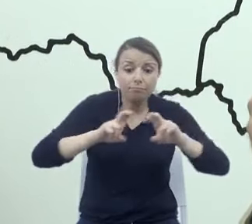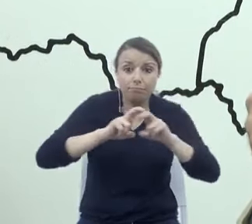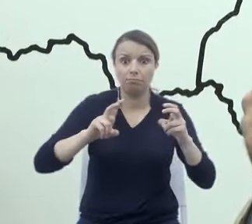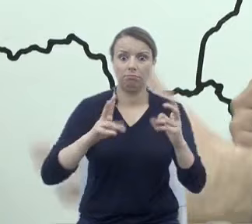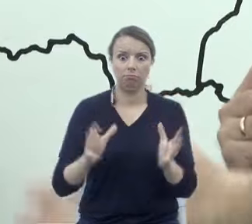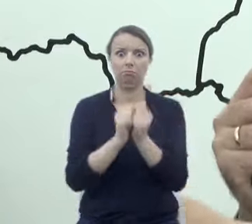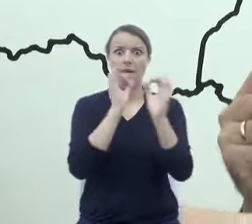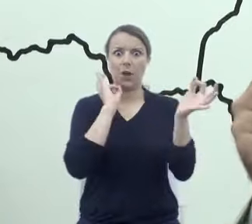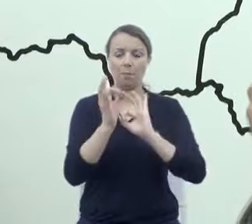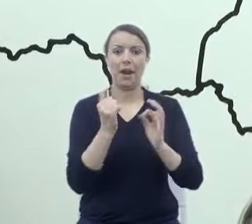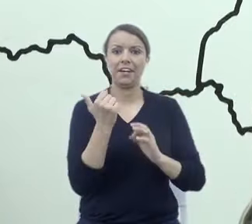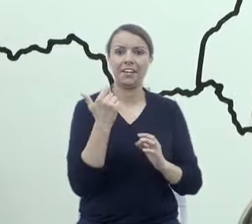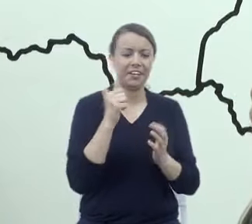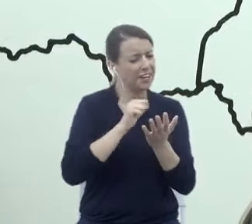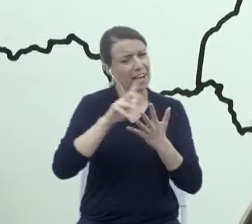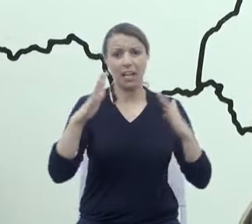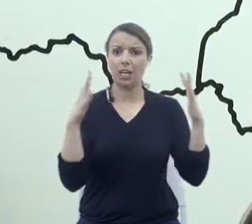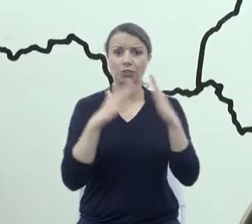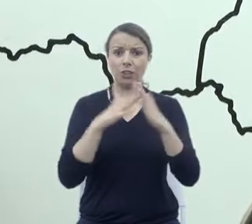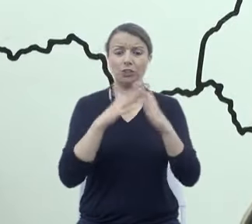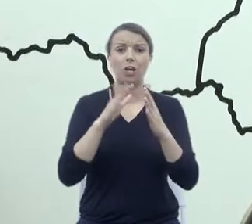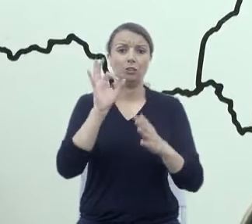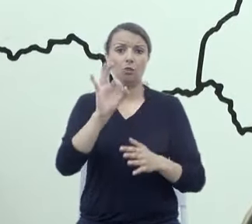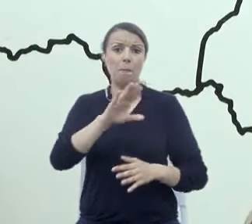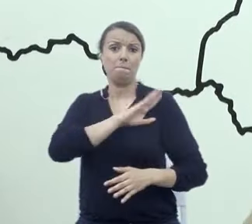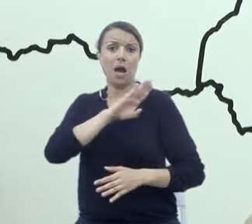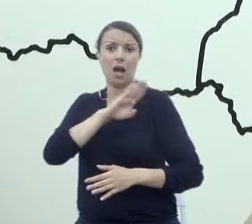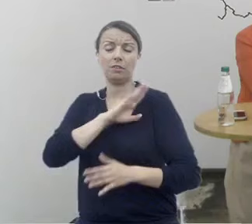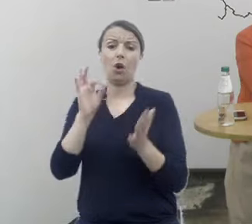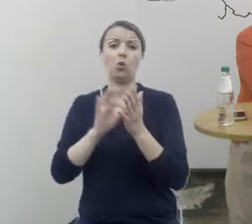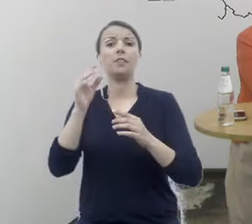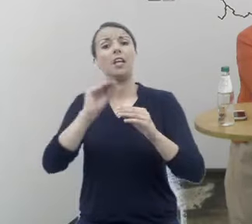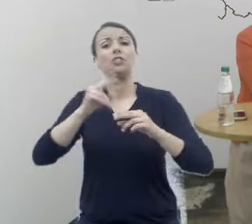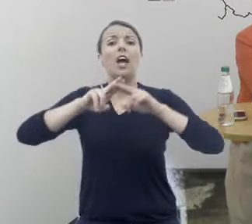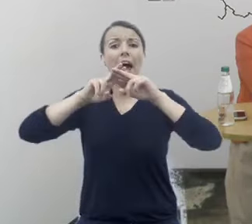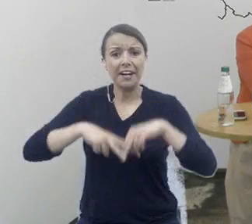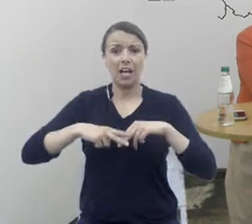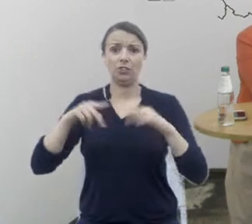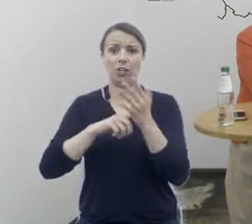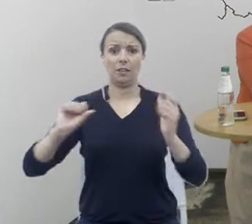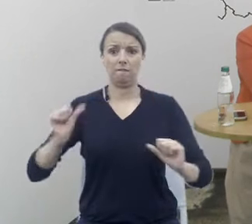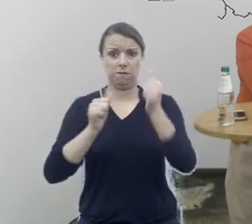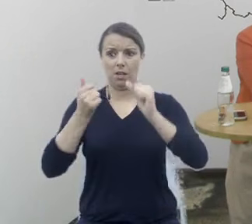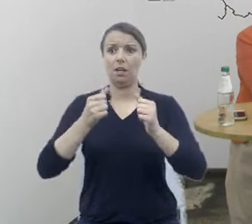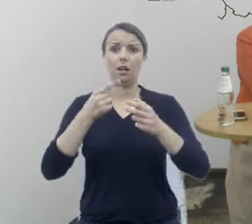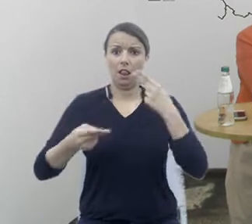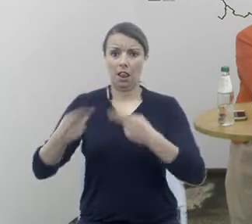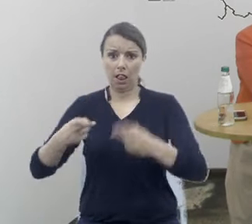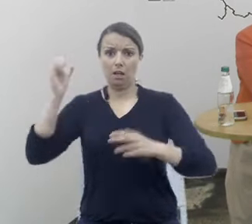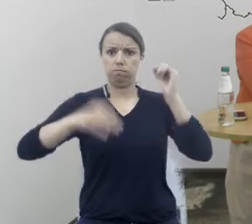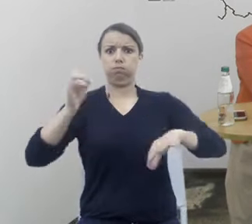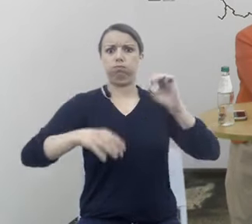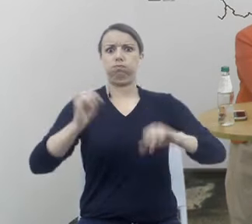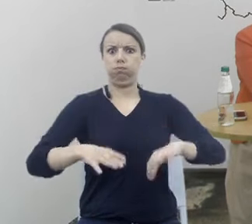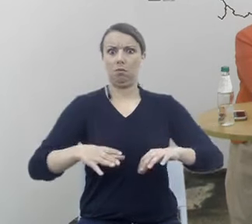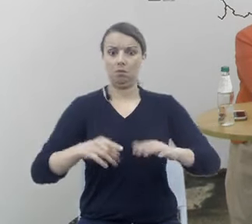ofiar wrzucono resztki tej potłuczonej figury. Jeszcze wróćmy chwilę wcześniej. Kto i jak wydał rozkaz, jeżeli